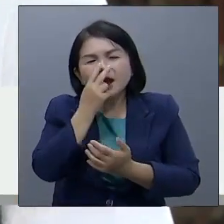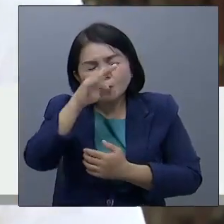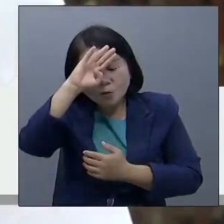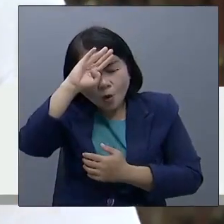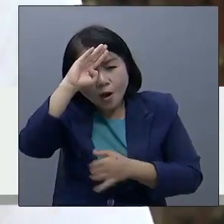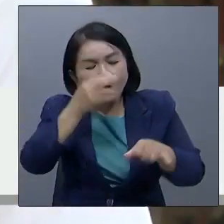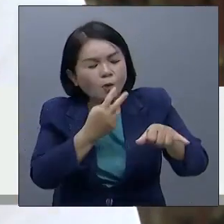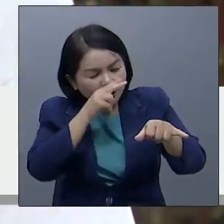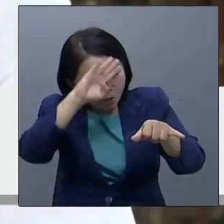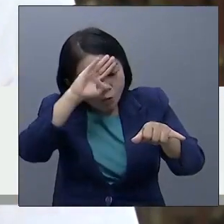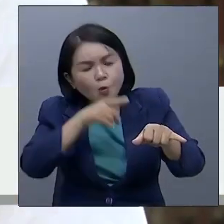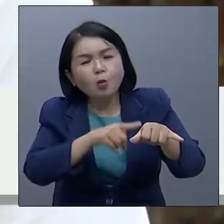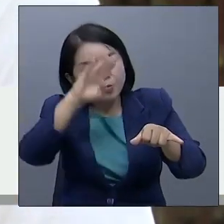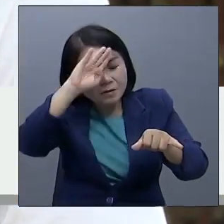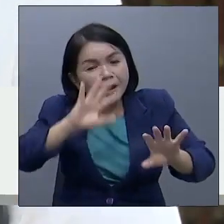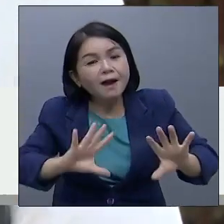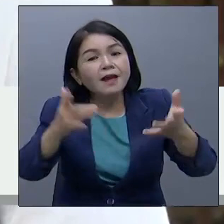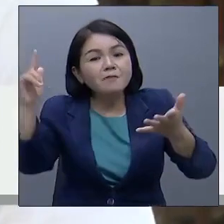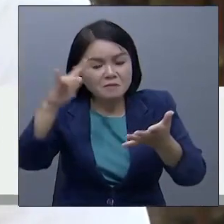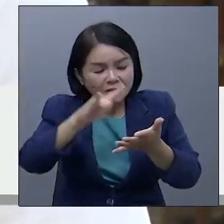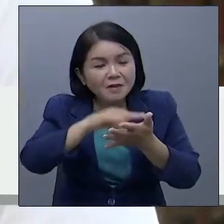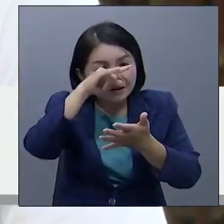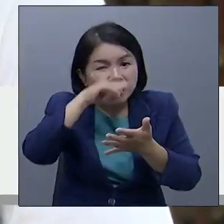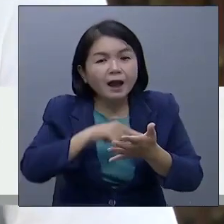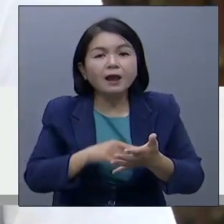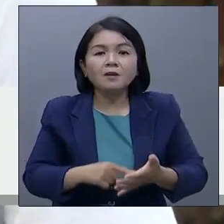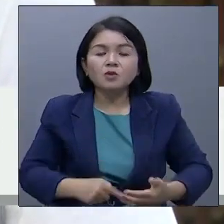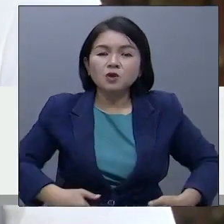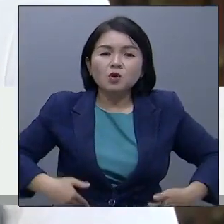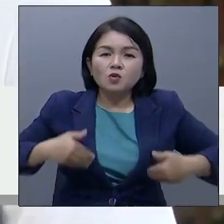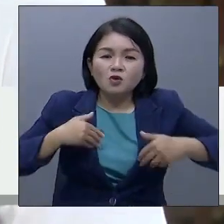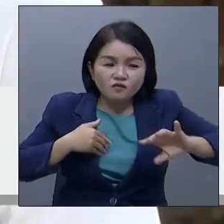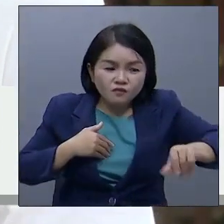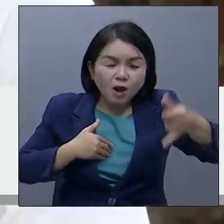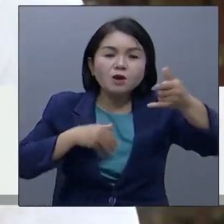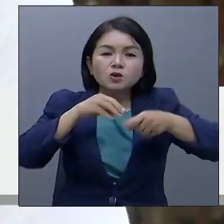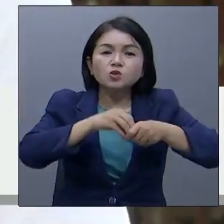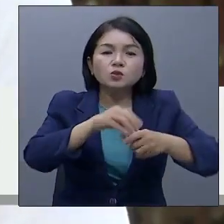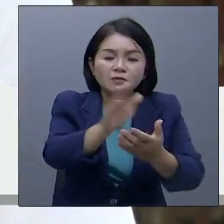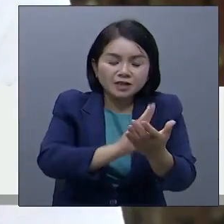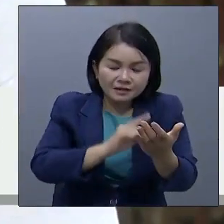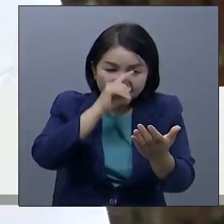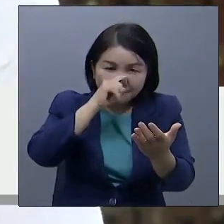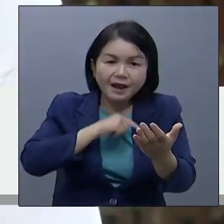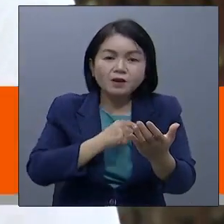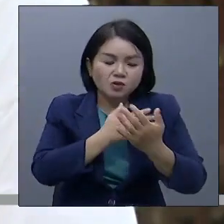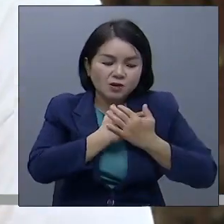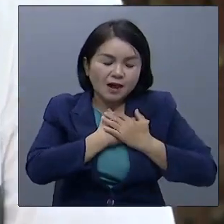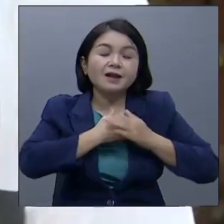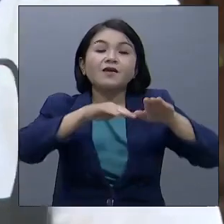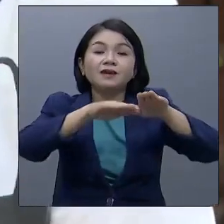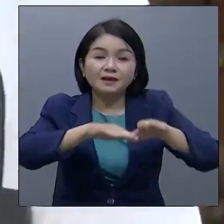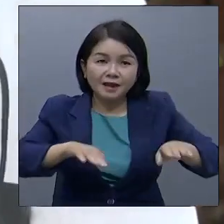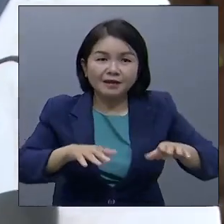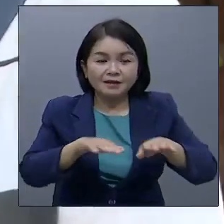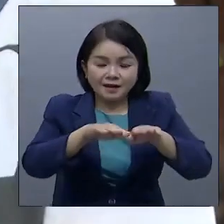บอยากให้เขาหายไวกลับมามีชีวิตแบบคู่บ้านคู่เมืองจะได้เป็นที่รักของเด็กๆเด็กๆก็อย